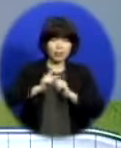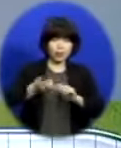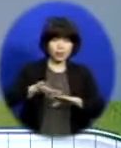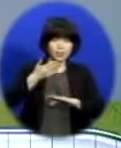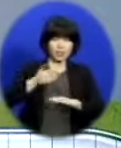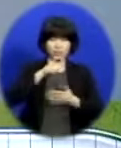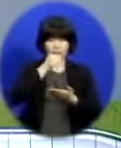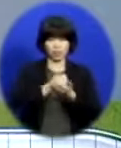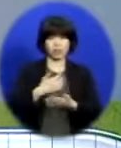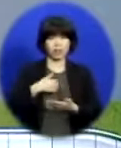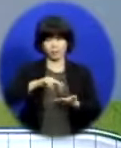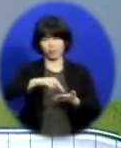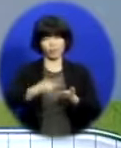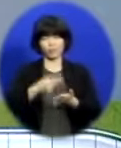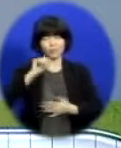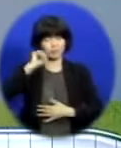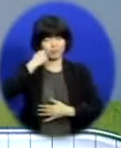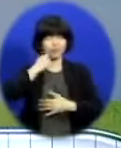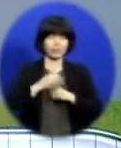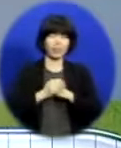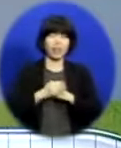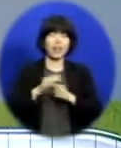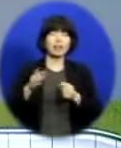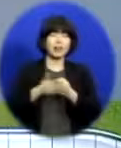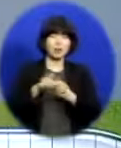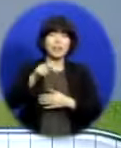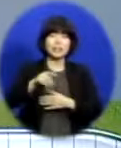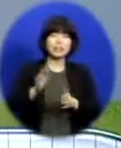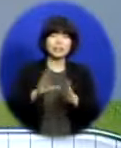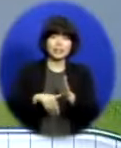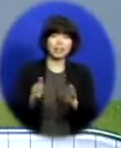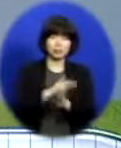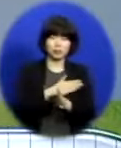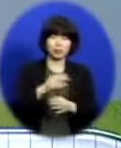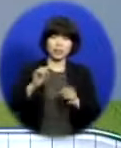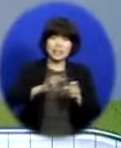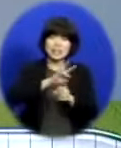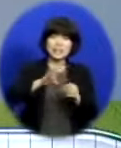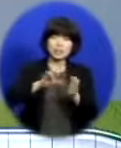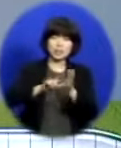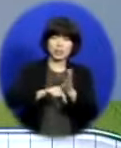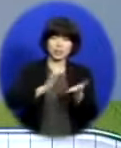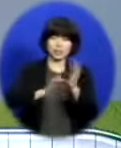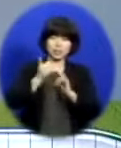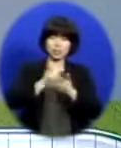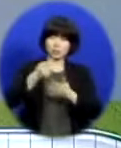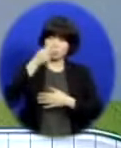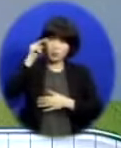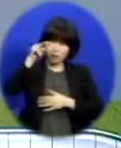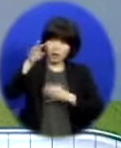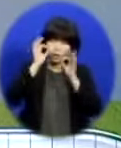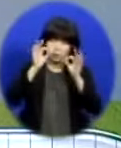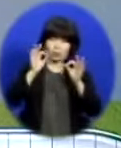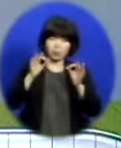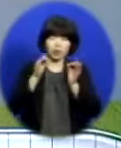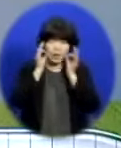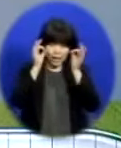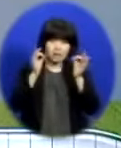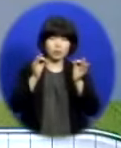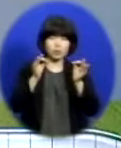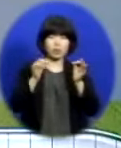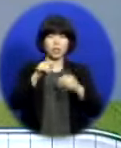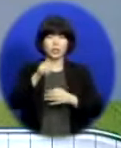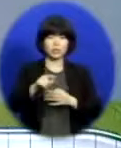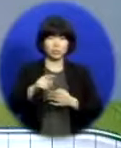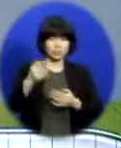넘어뜨릴 수가 없습니다 그래서 그때부터 24시간 예수님을 바라보려고 애를 쓰고 그리고